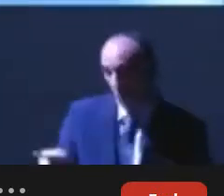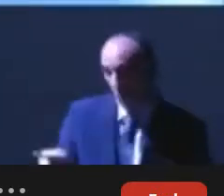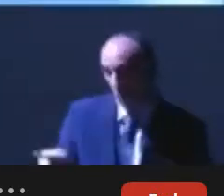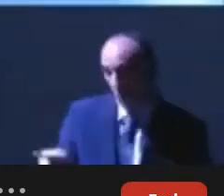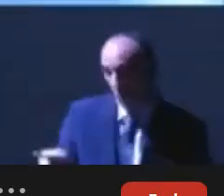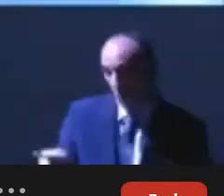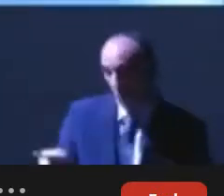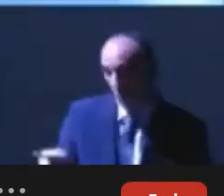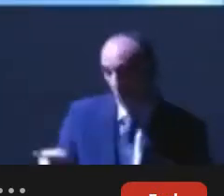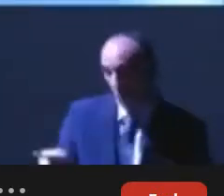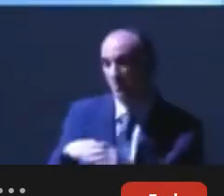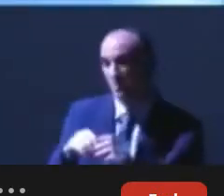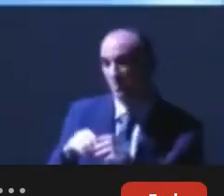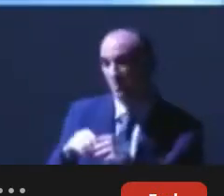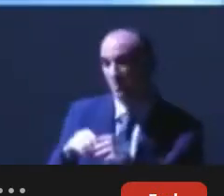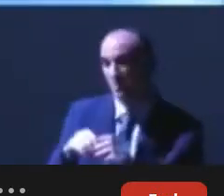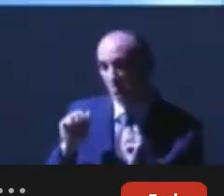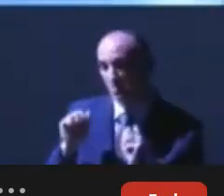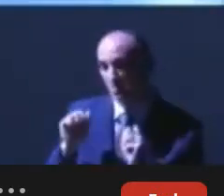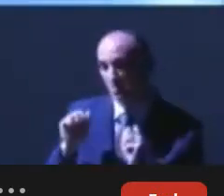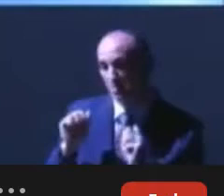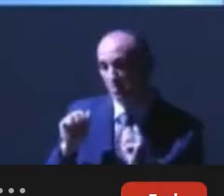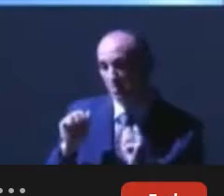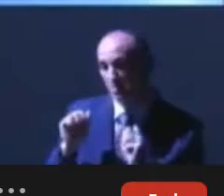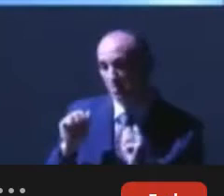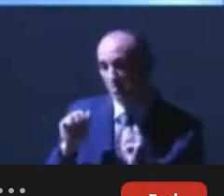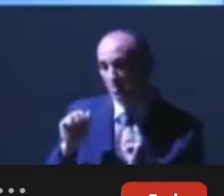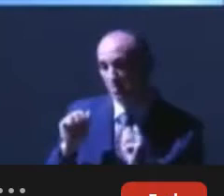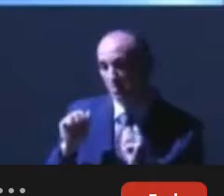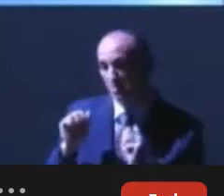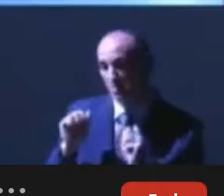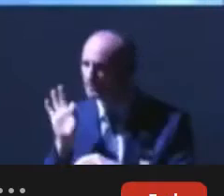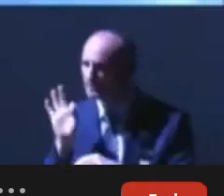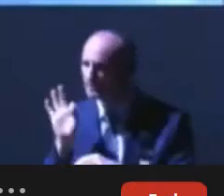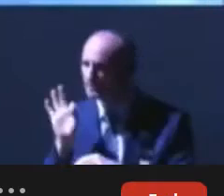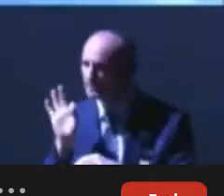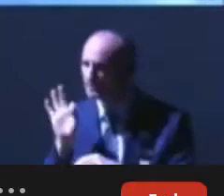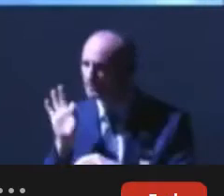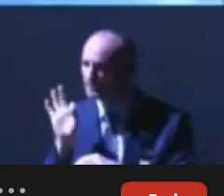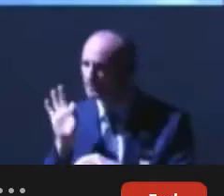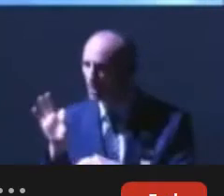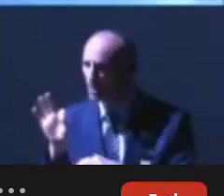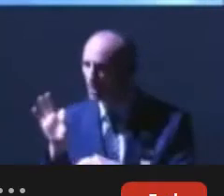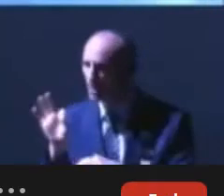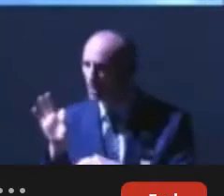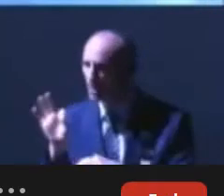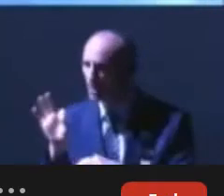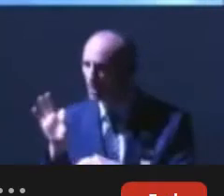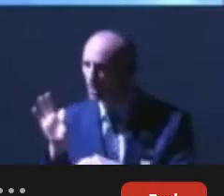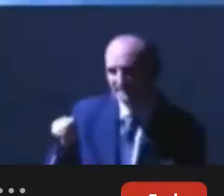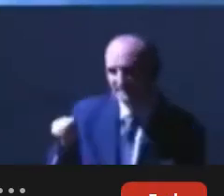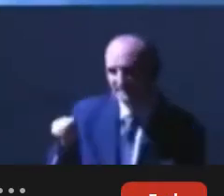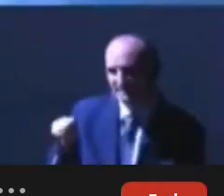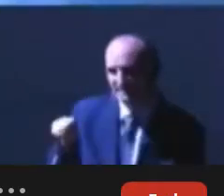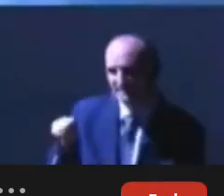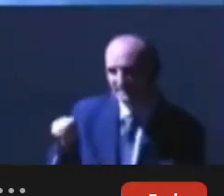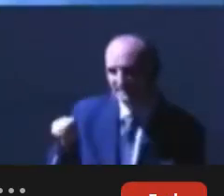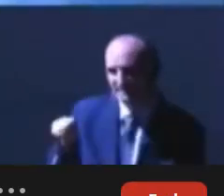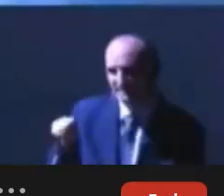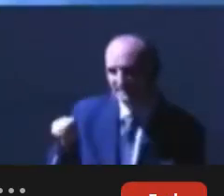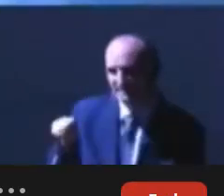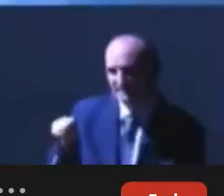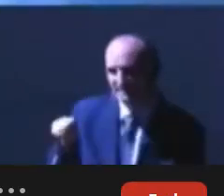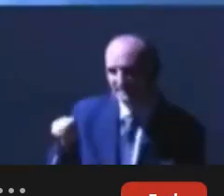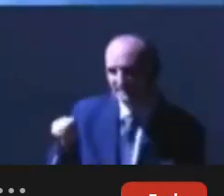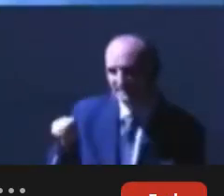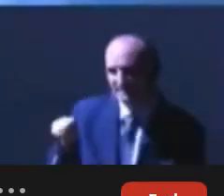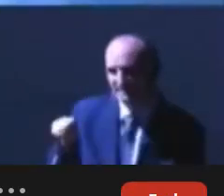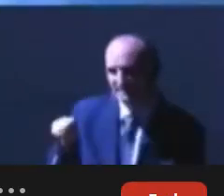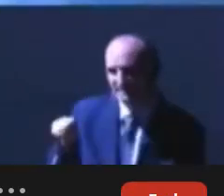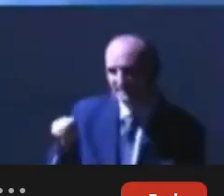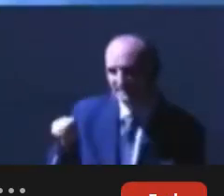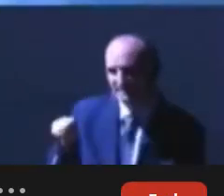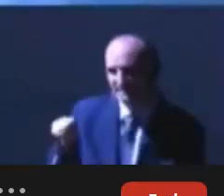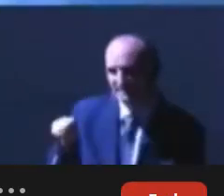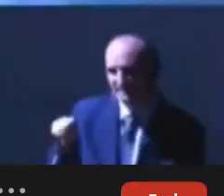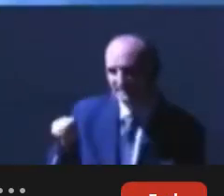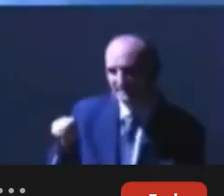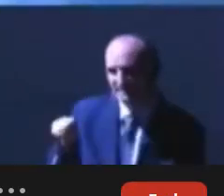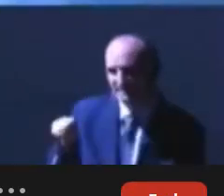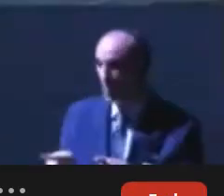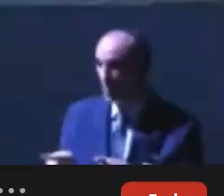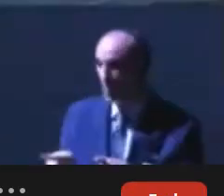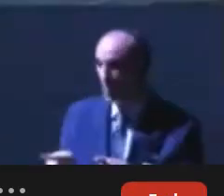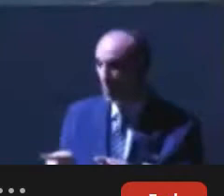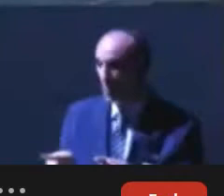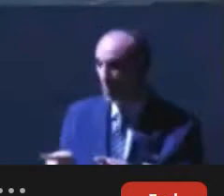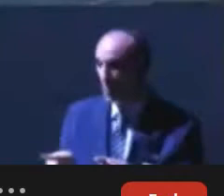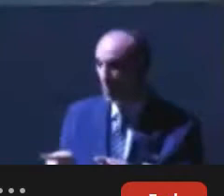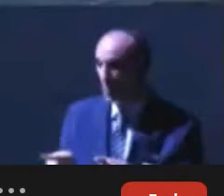cái lĩnh vực mà khoảng trống nước bạn mà nó cần cho nước bạn. Các bạn người cứ lấy cái ví dụ như em hôm nay, những cái đội ngũ tình ý này, họ